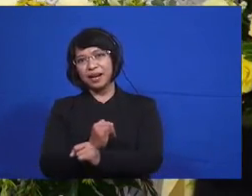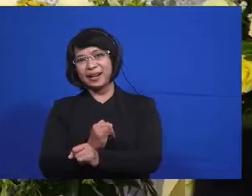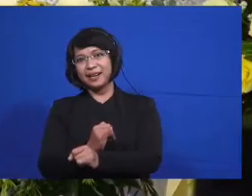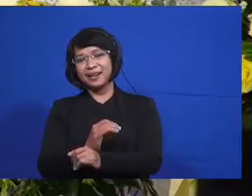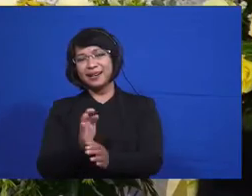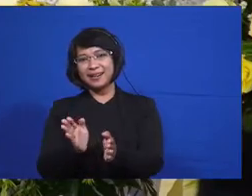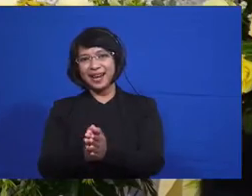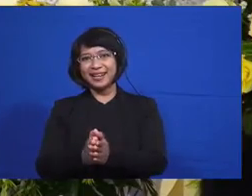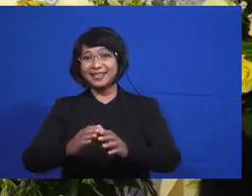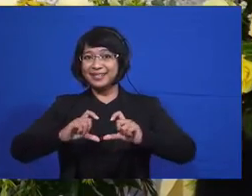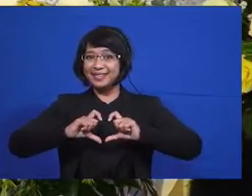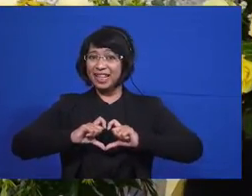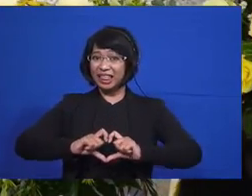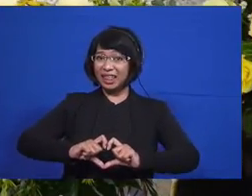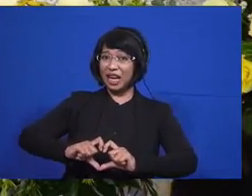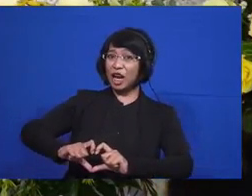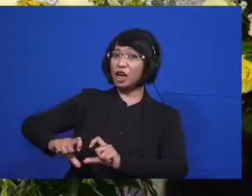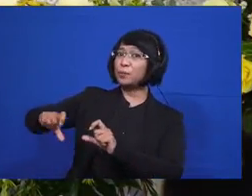kepadamu.